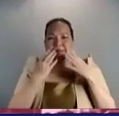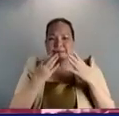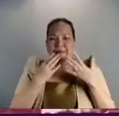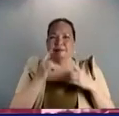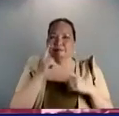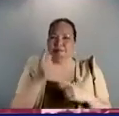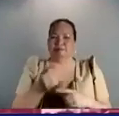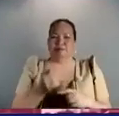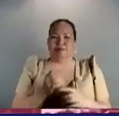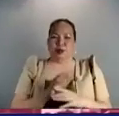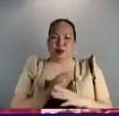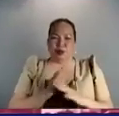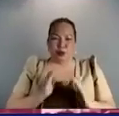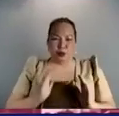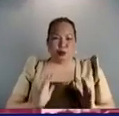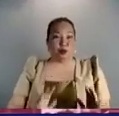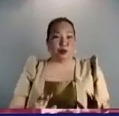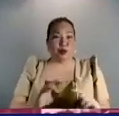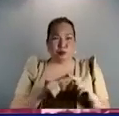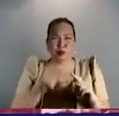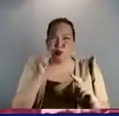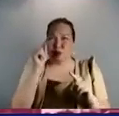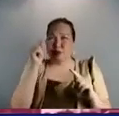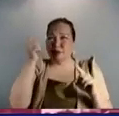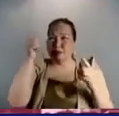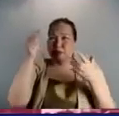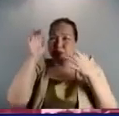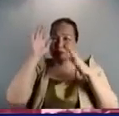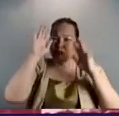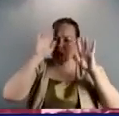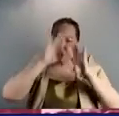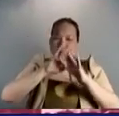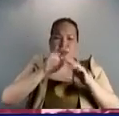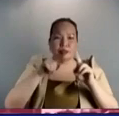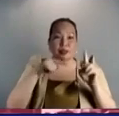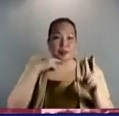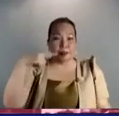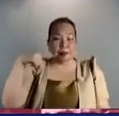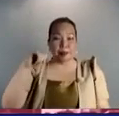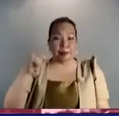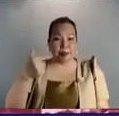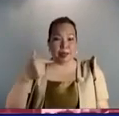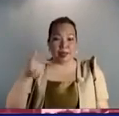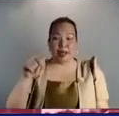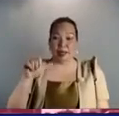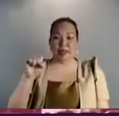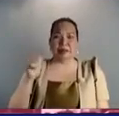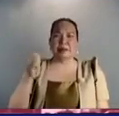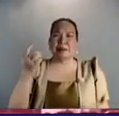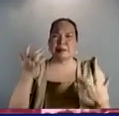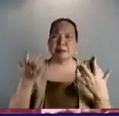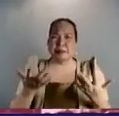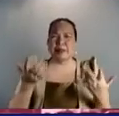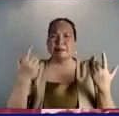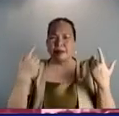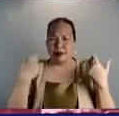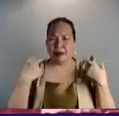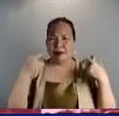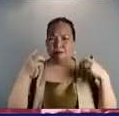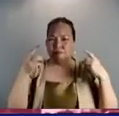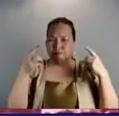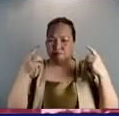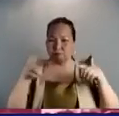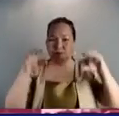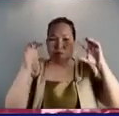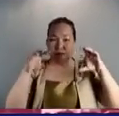may pag-ulan, although makulimlim nga ang panahon. Sabi nga ng pag-asa, baka may posibilidad na maging maulan. Pero sa ngayon, nakikita natin,